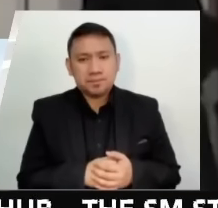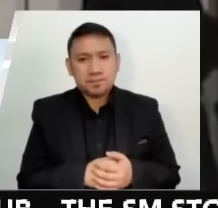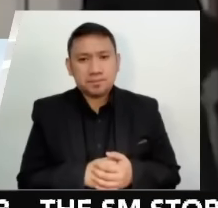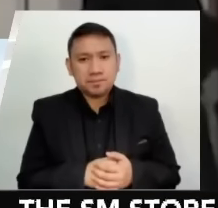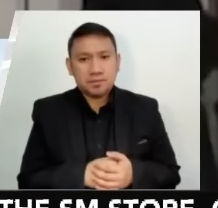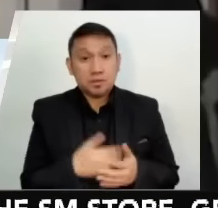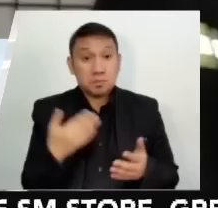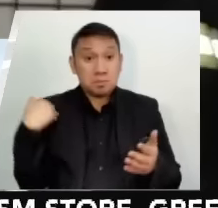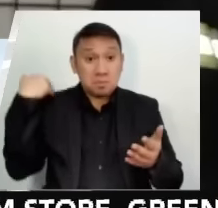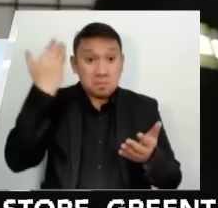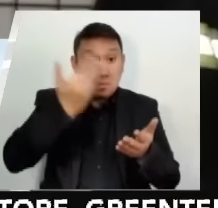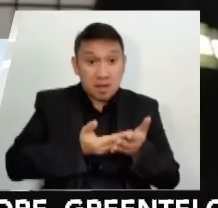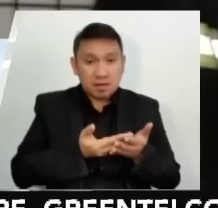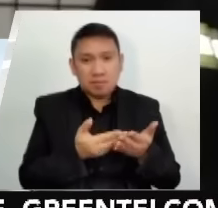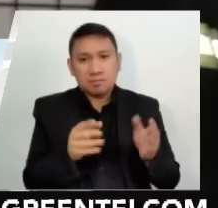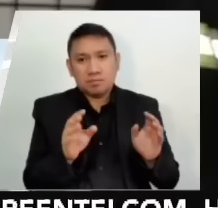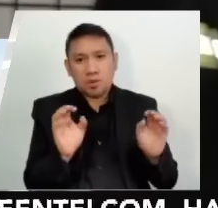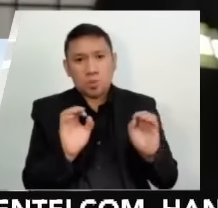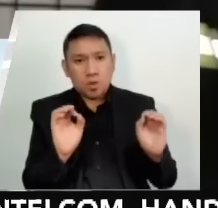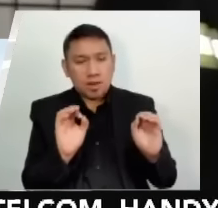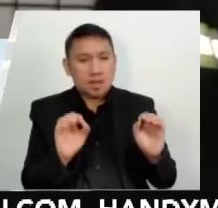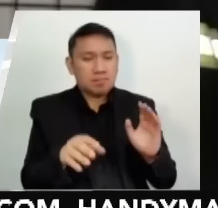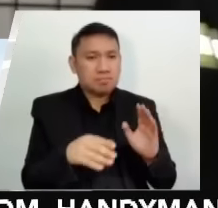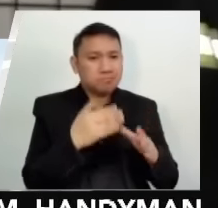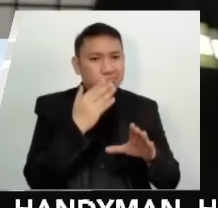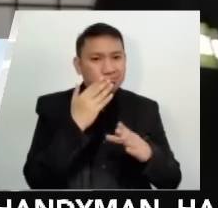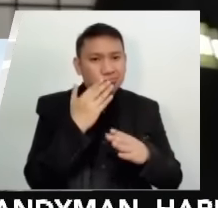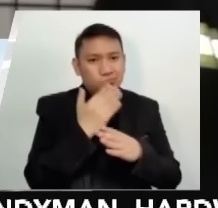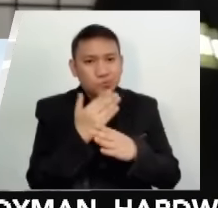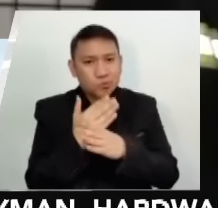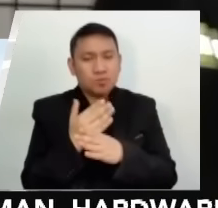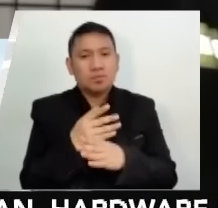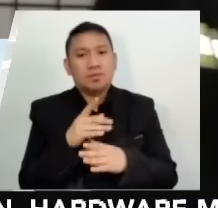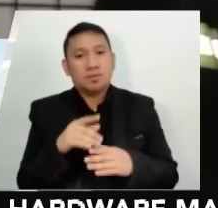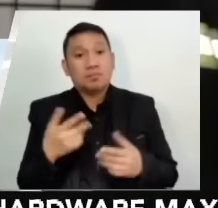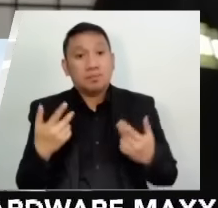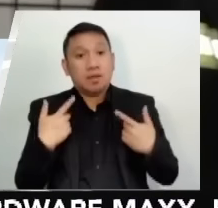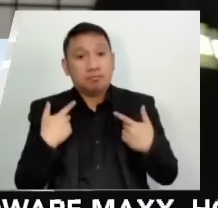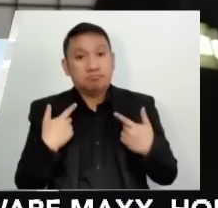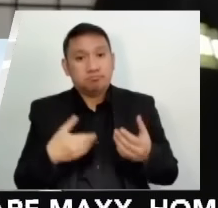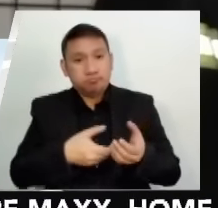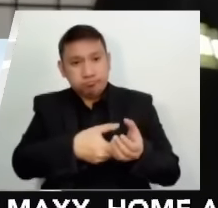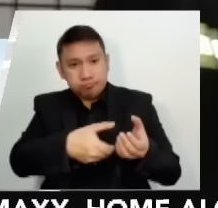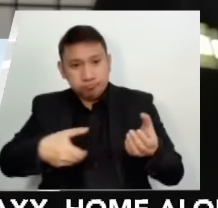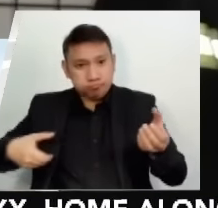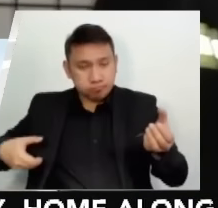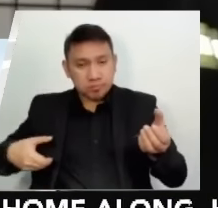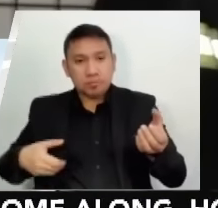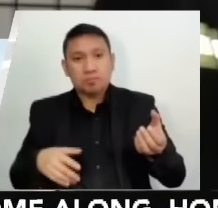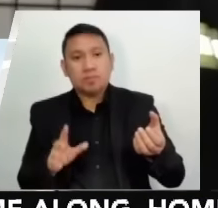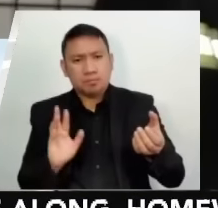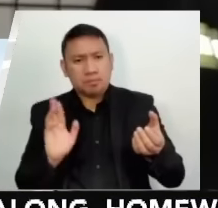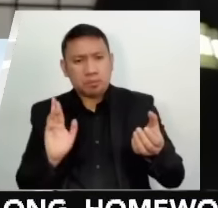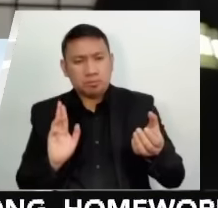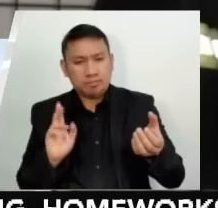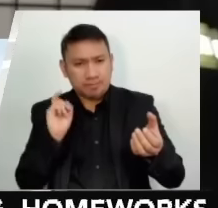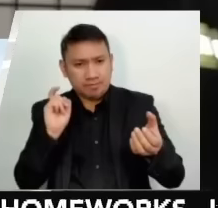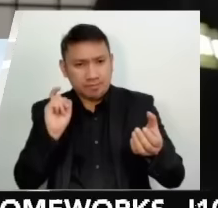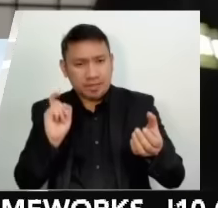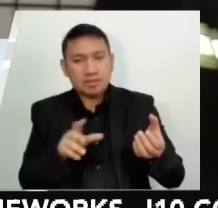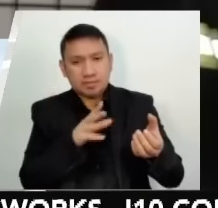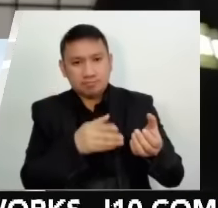Wala naman pong nakasagabal kaya nakapag linya po kaagad tayo ng ng mga host natin at bigla po natin na naapula po kaagad